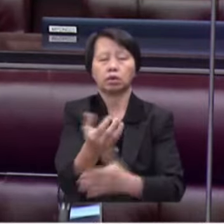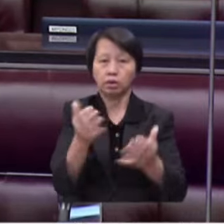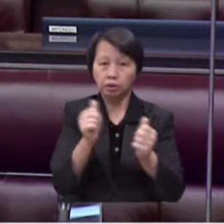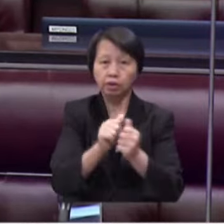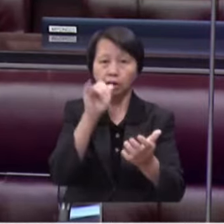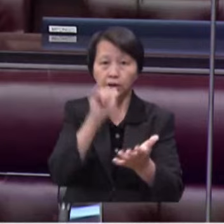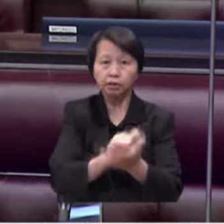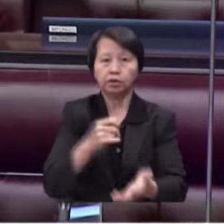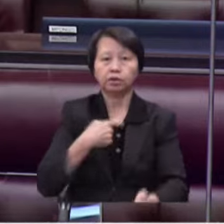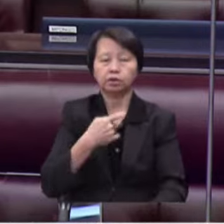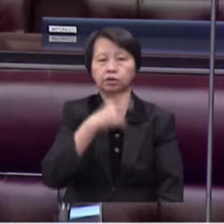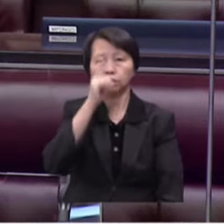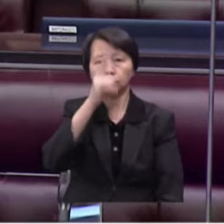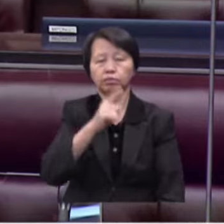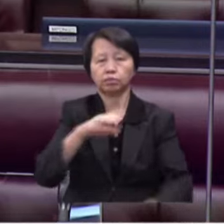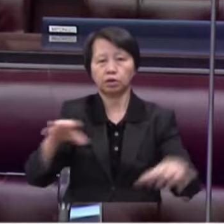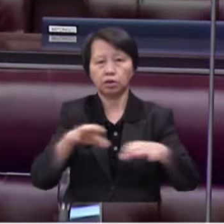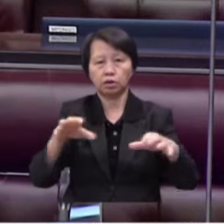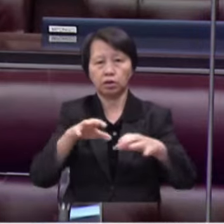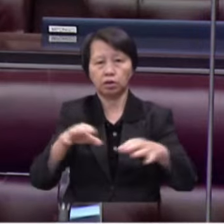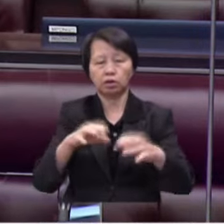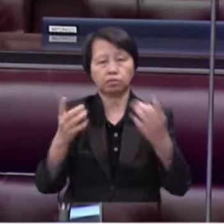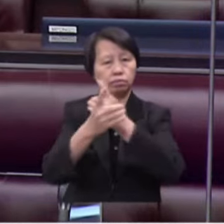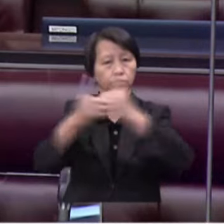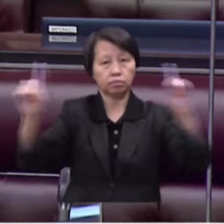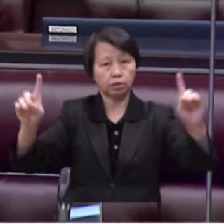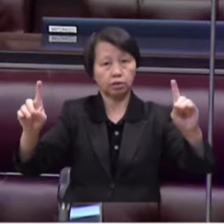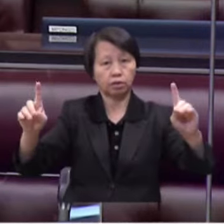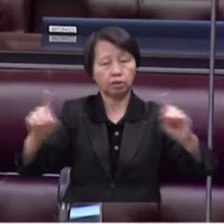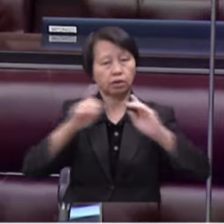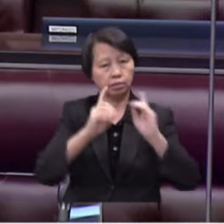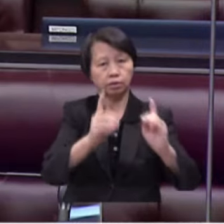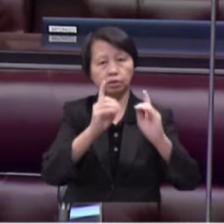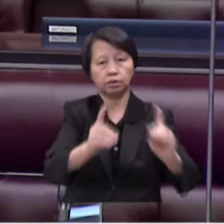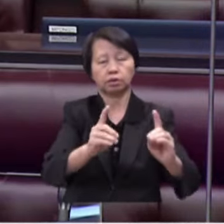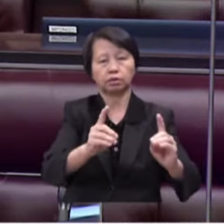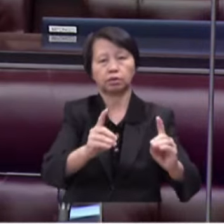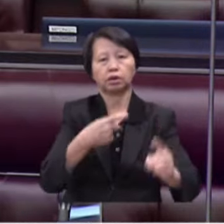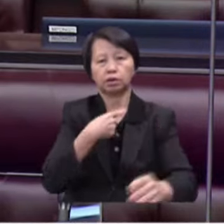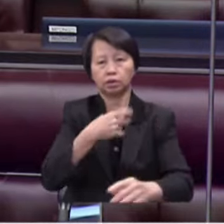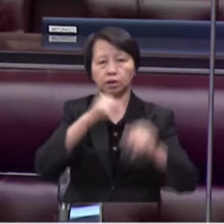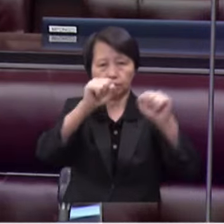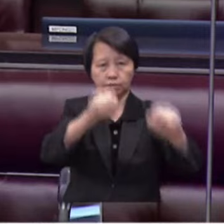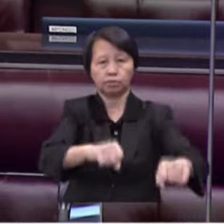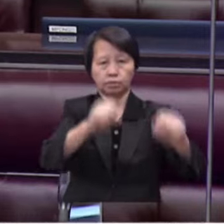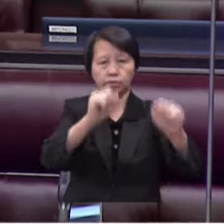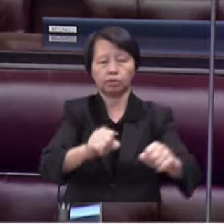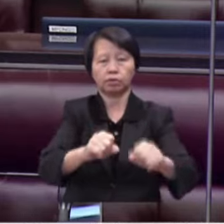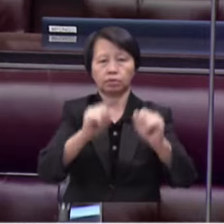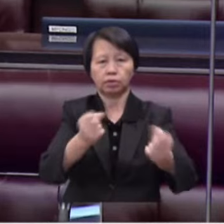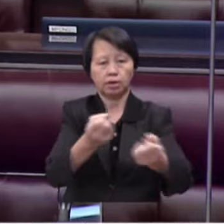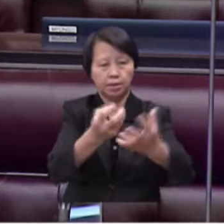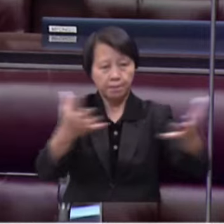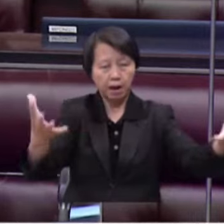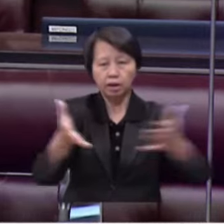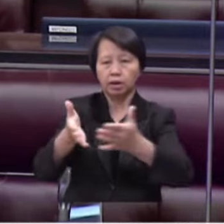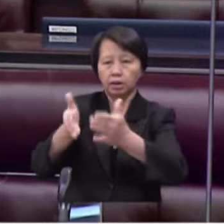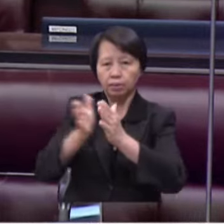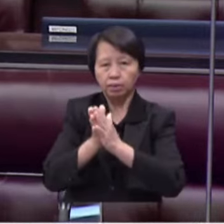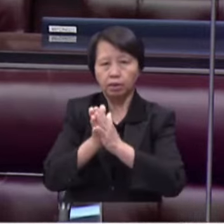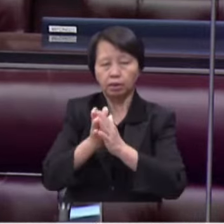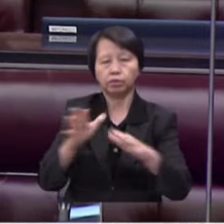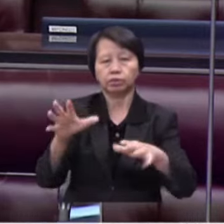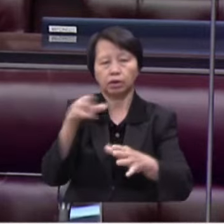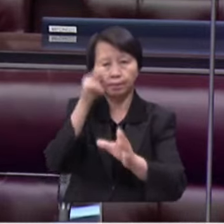demikian kita sebenarnya melakukan pendemokrasian pendidikan kita membenarkan membolehkan ramai Mohon untuk ambil